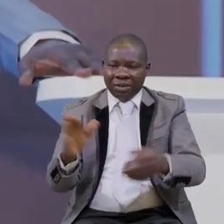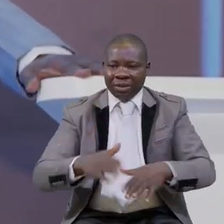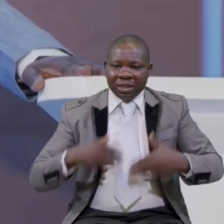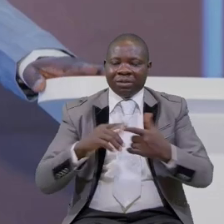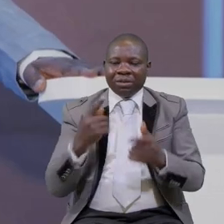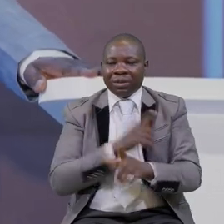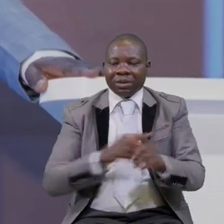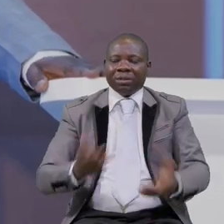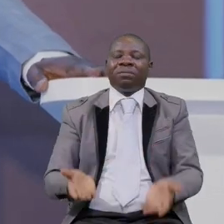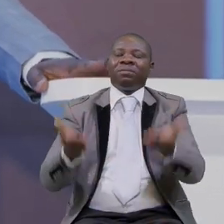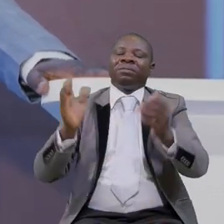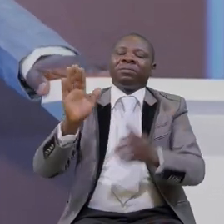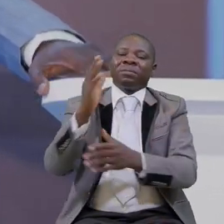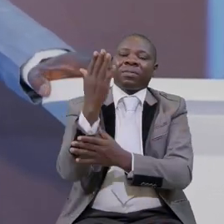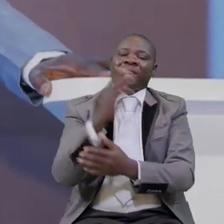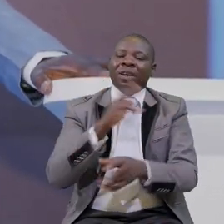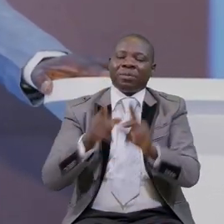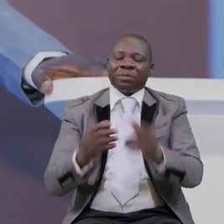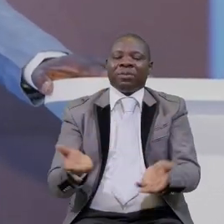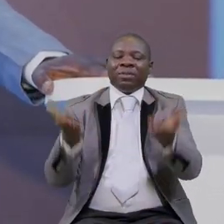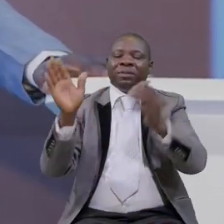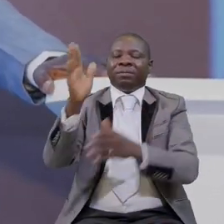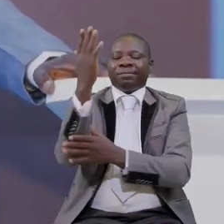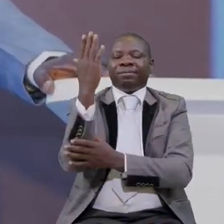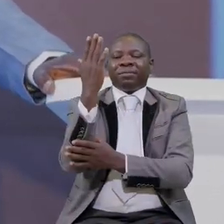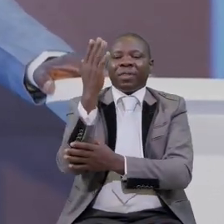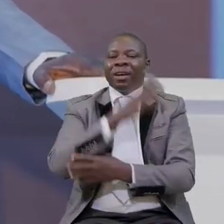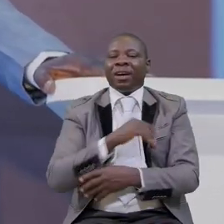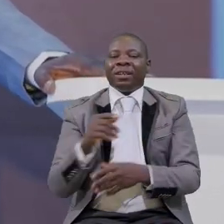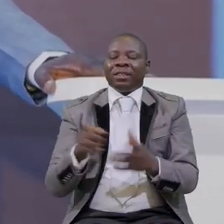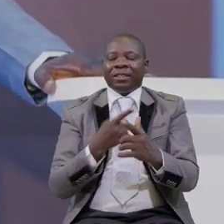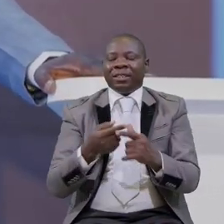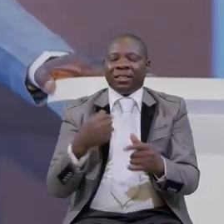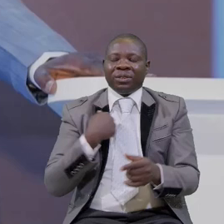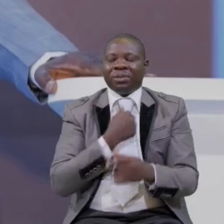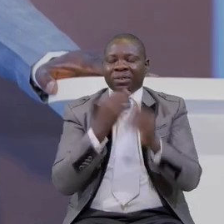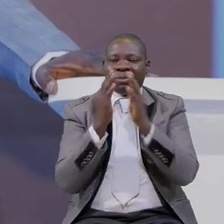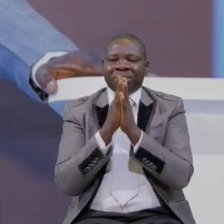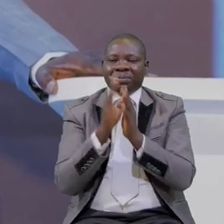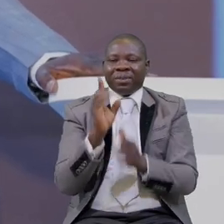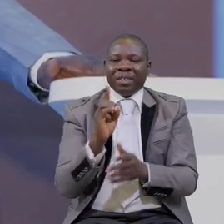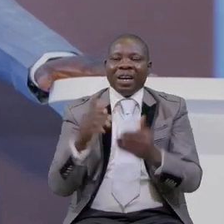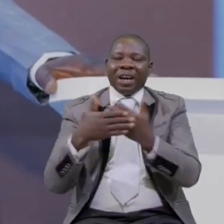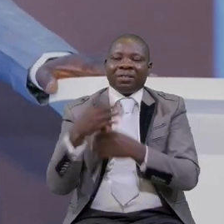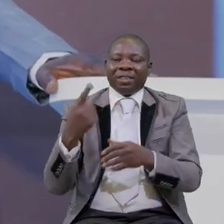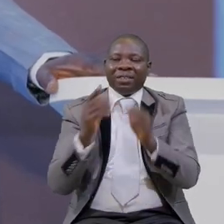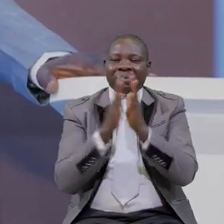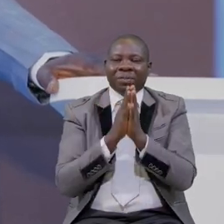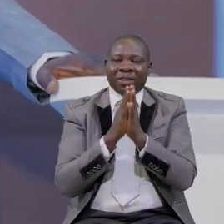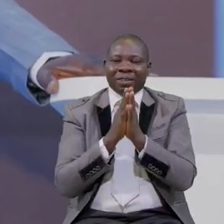main. Et les gens ont levé la main. Et nous avons prié. Après la